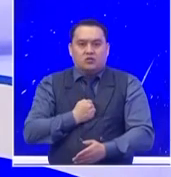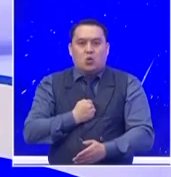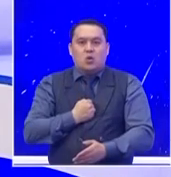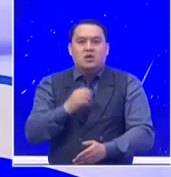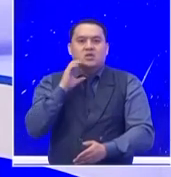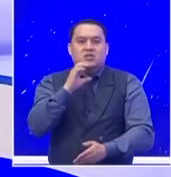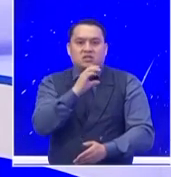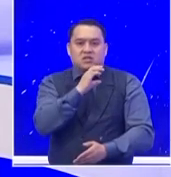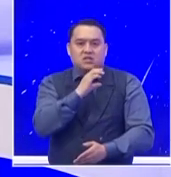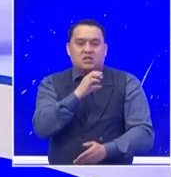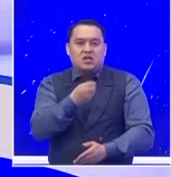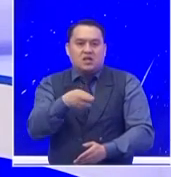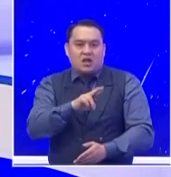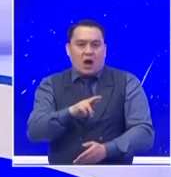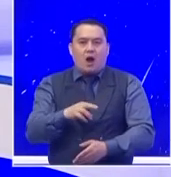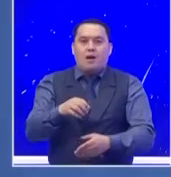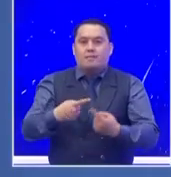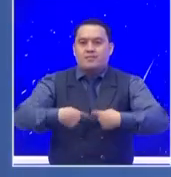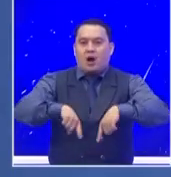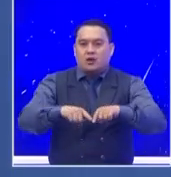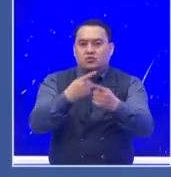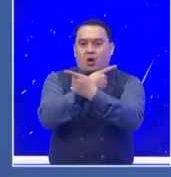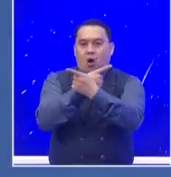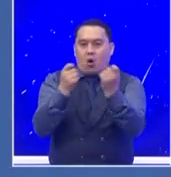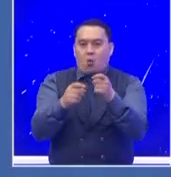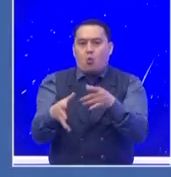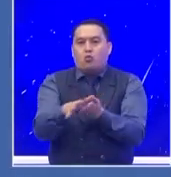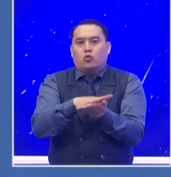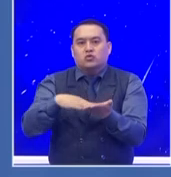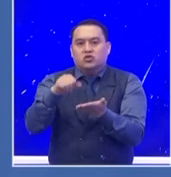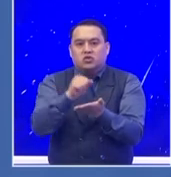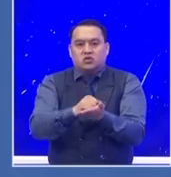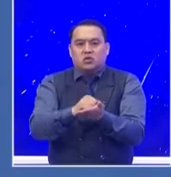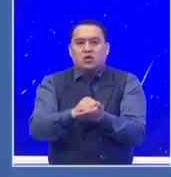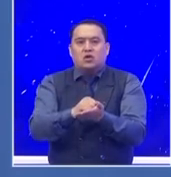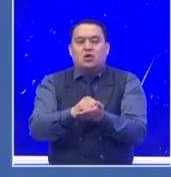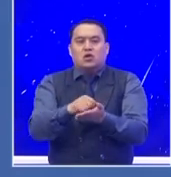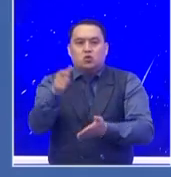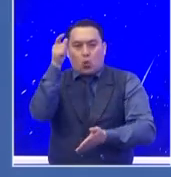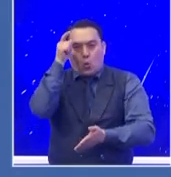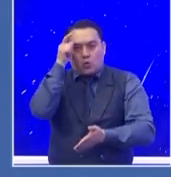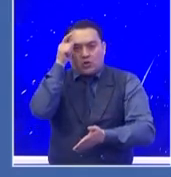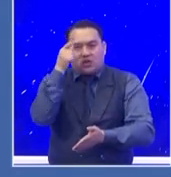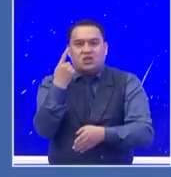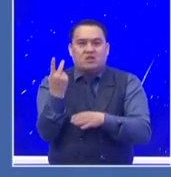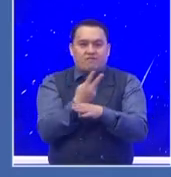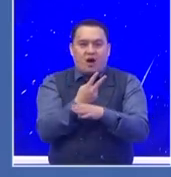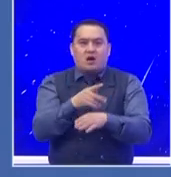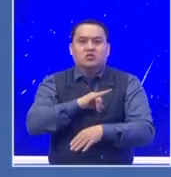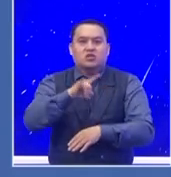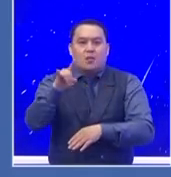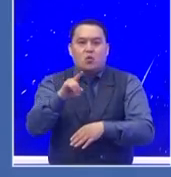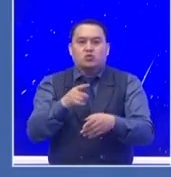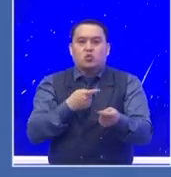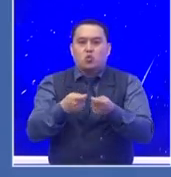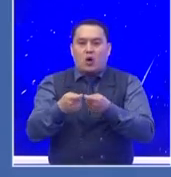и сирийская армейская база. Ранее Сирия сообщила об уничтожении турецкого дрона в ответ на 2 сбитых самолета